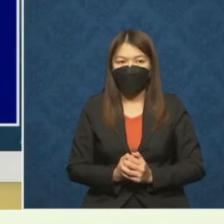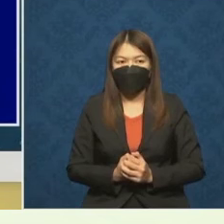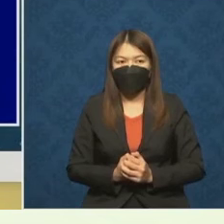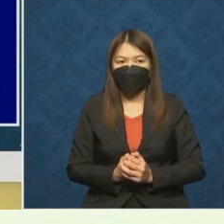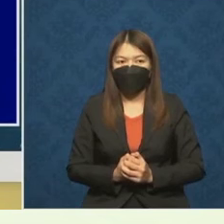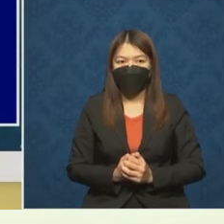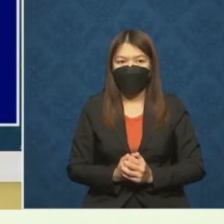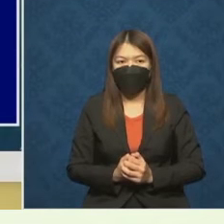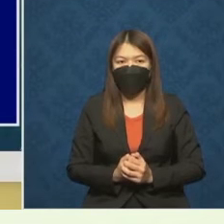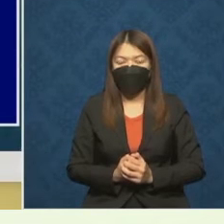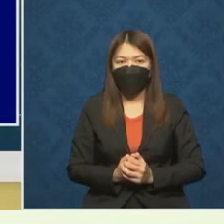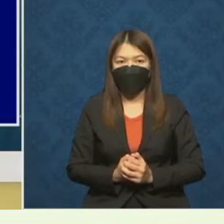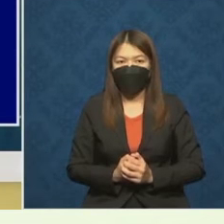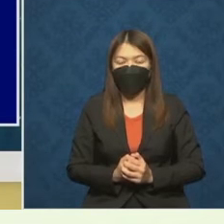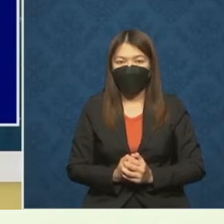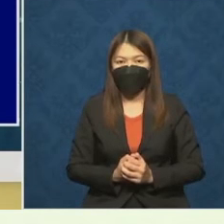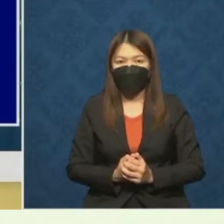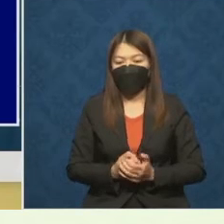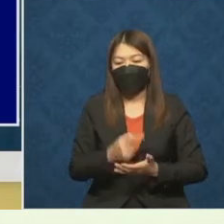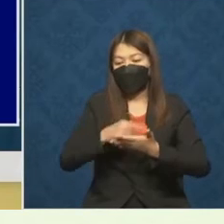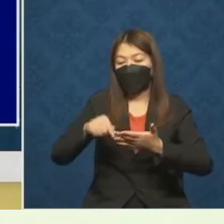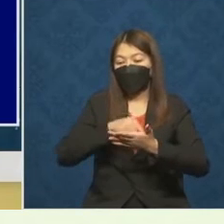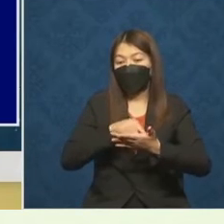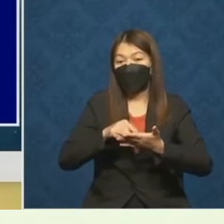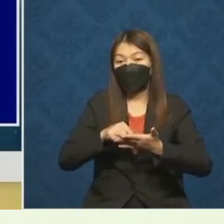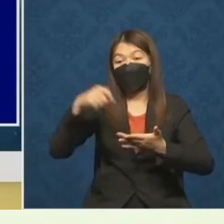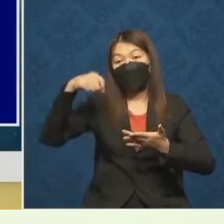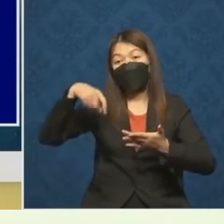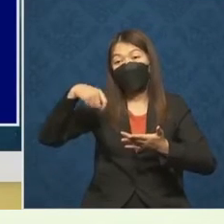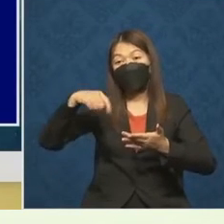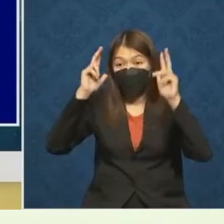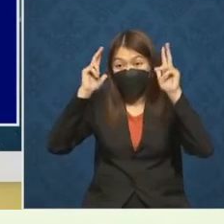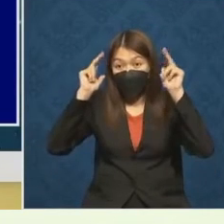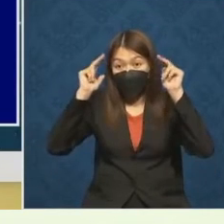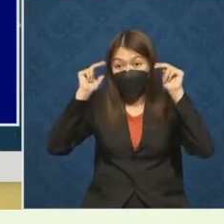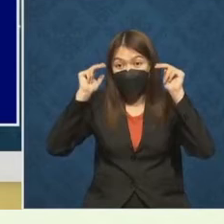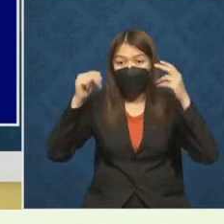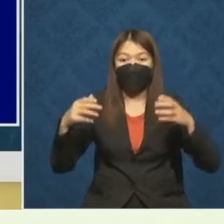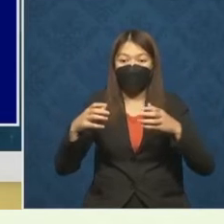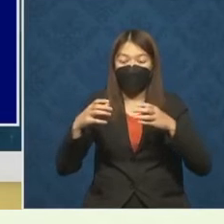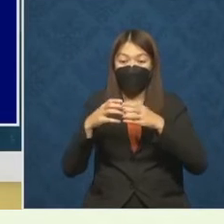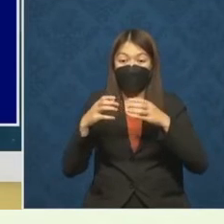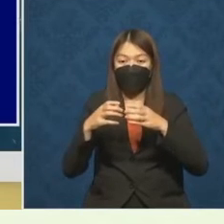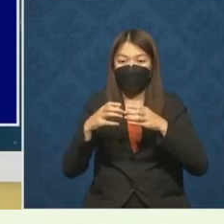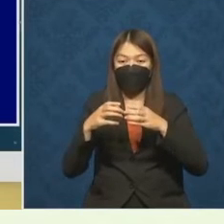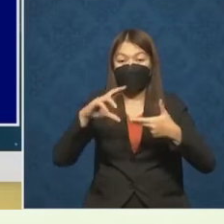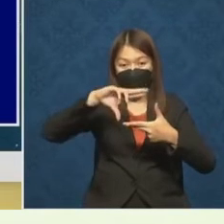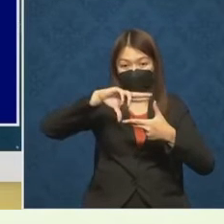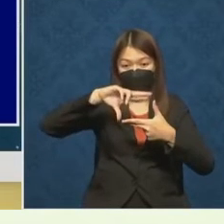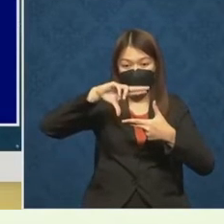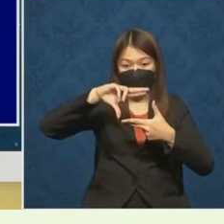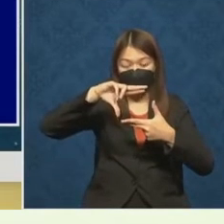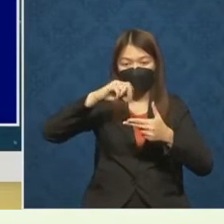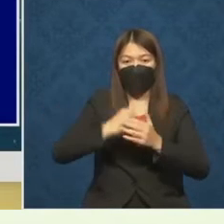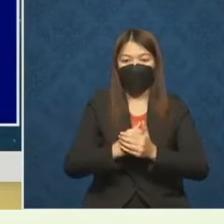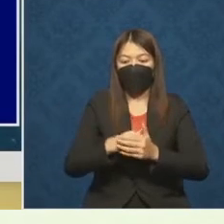ครับการเลือกตั้งซ่อมที่ลำปางนะครับพรรคพลังประชารัฐจับได้หมาย